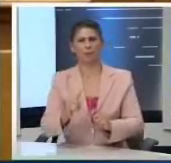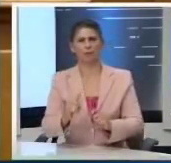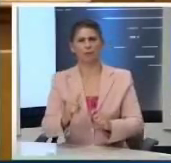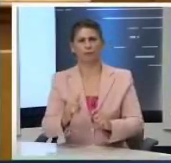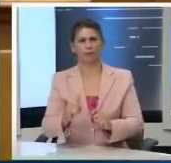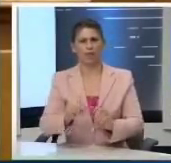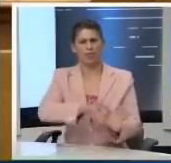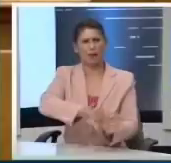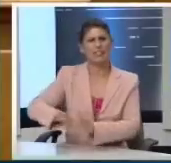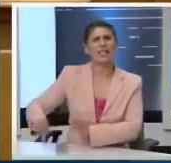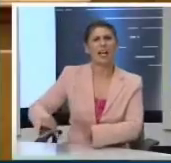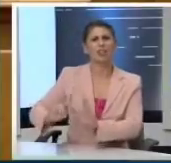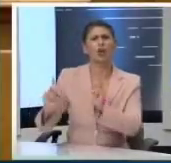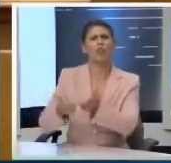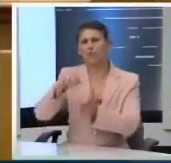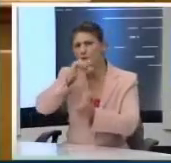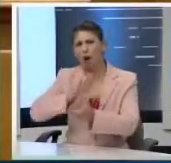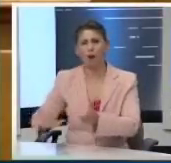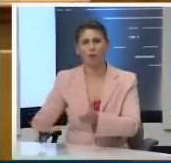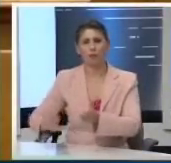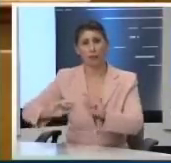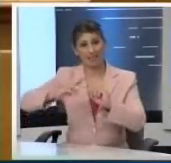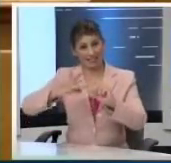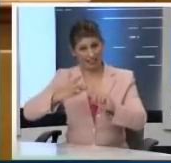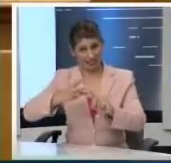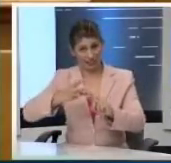τον εθνικισμό. Και υπάρχει μια τρίτη